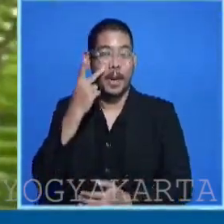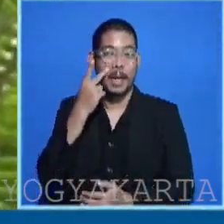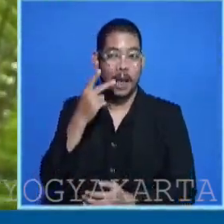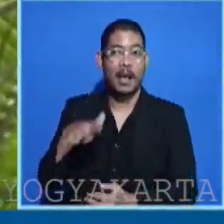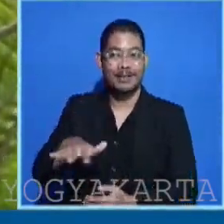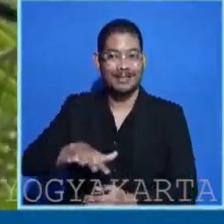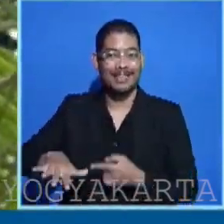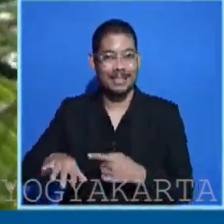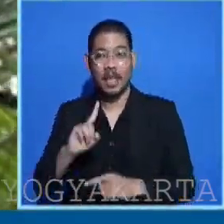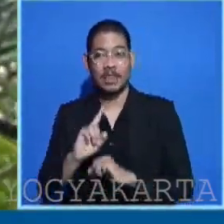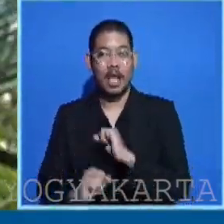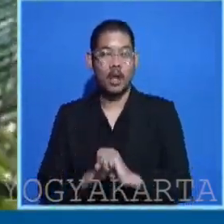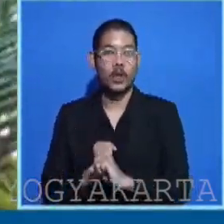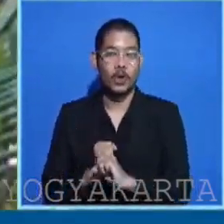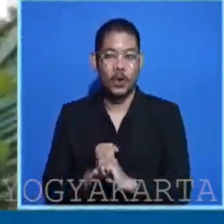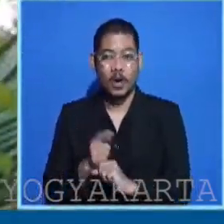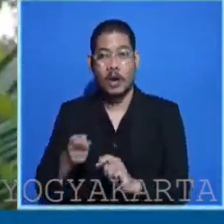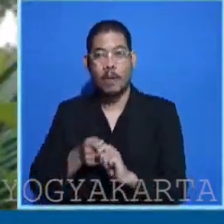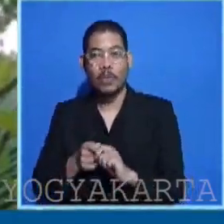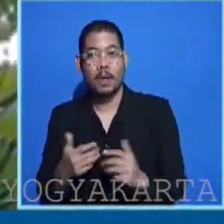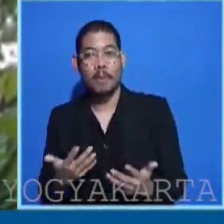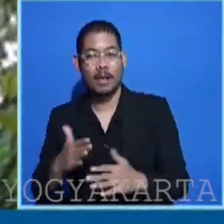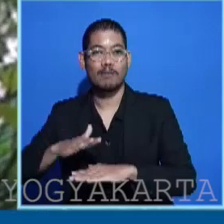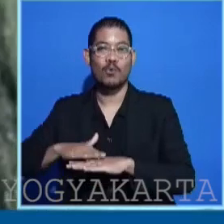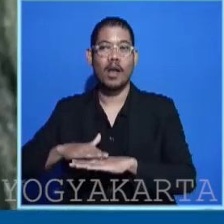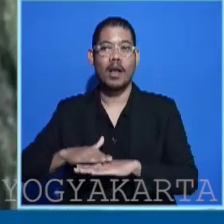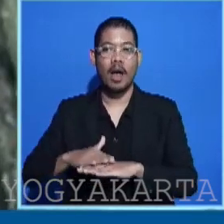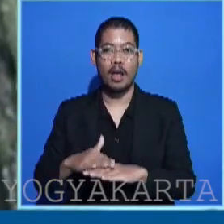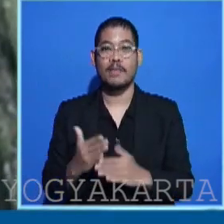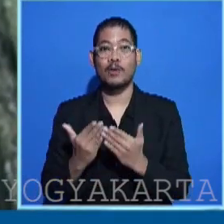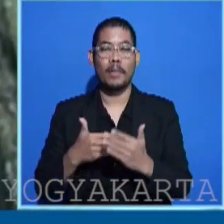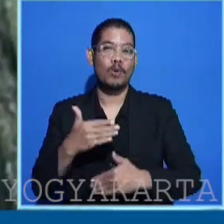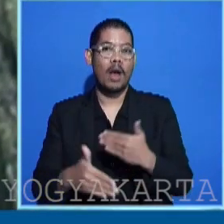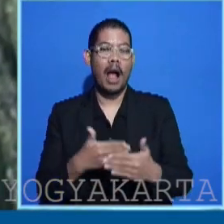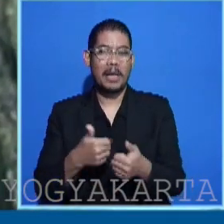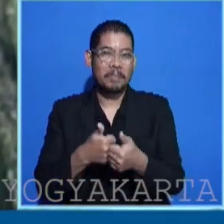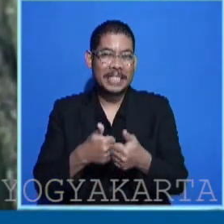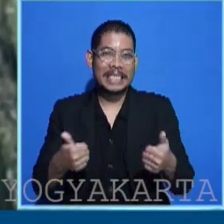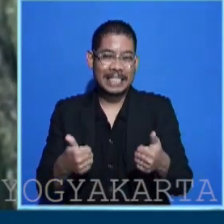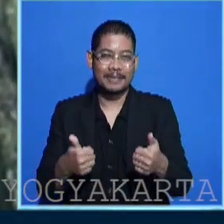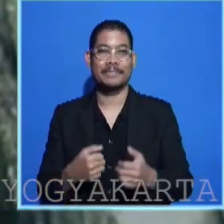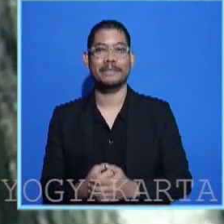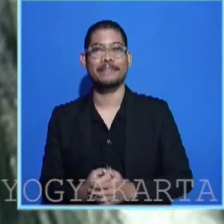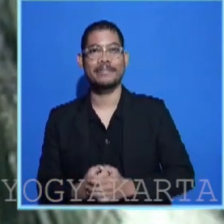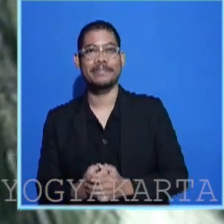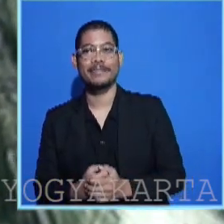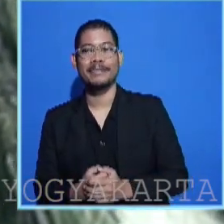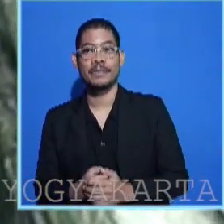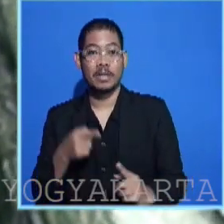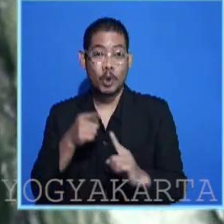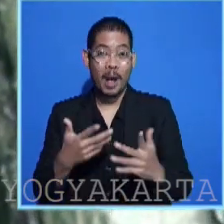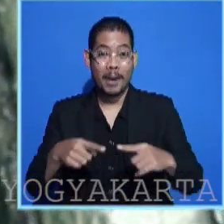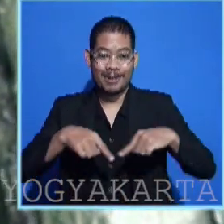pun ngadani upacara adat aropi Ngurah Sendang ing Tembi ngajingipun sedang meniko ke angkasa Kedaton